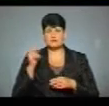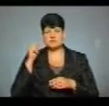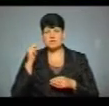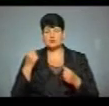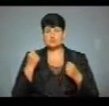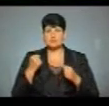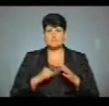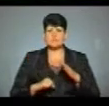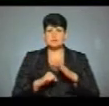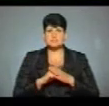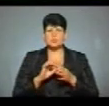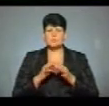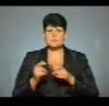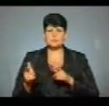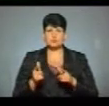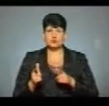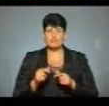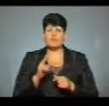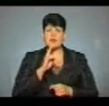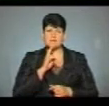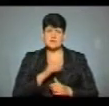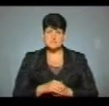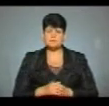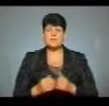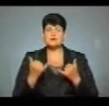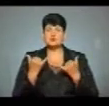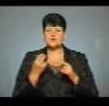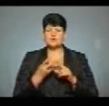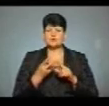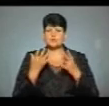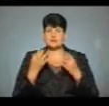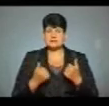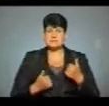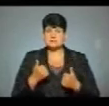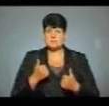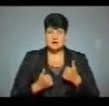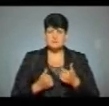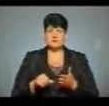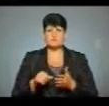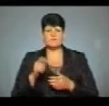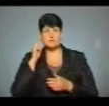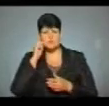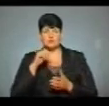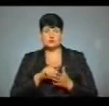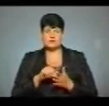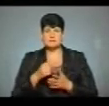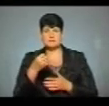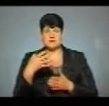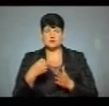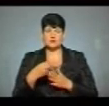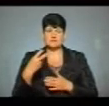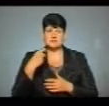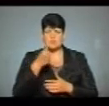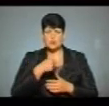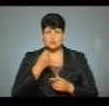навчально-спортивній базі олімпійської підготовки у Кременці. Сьогодні другий день змагань, вік учасників від 15 до 20 років.